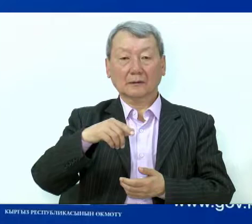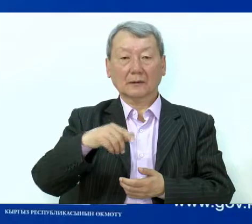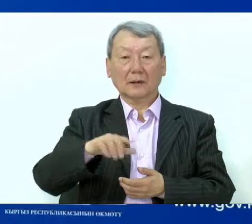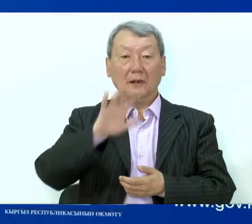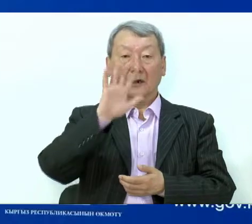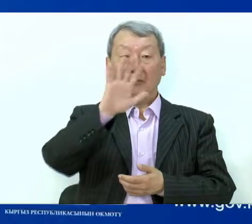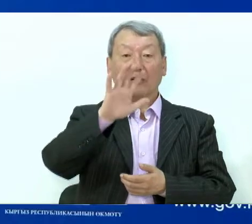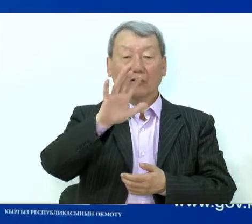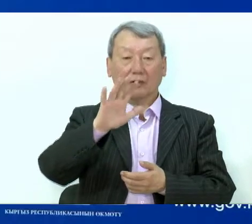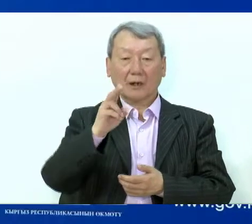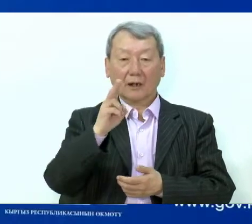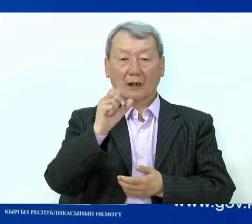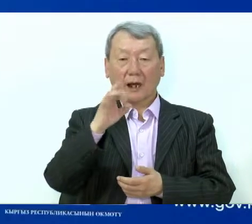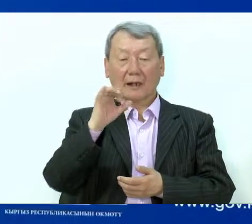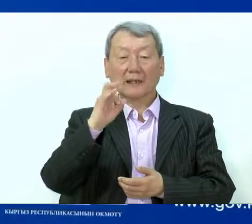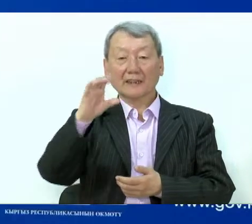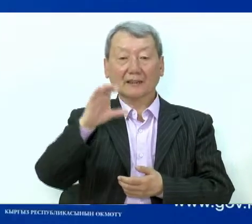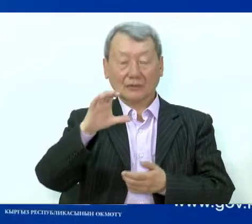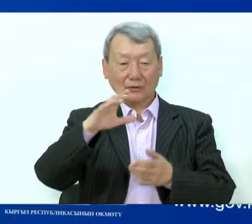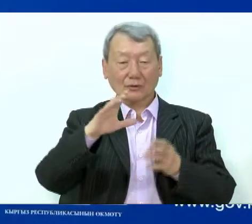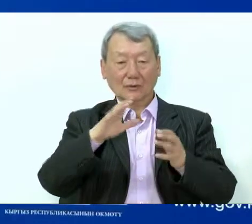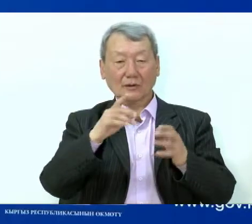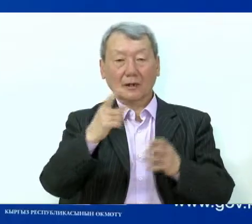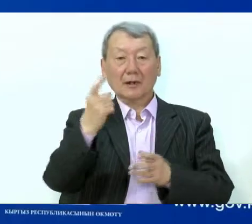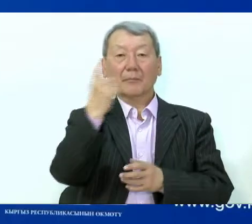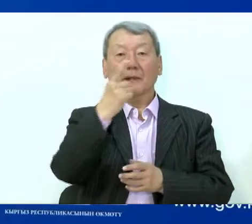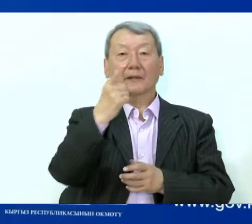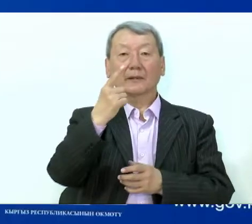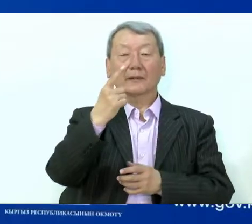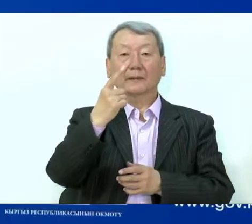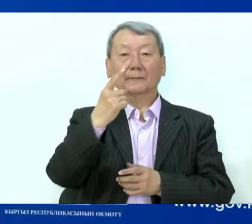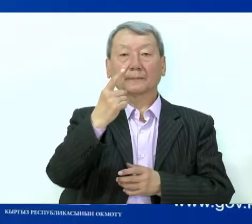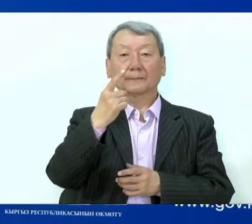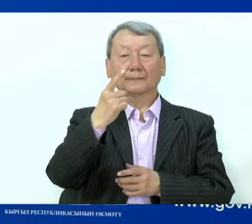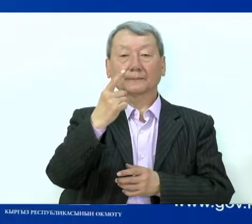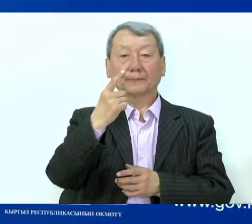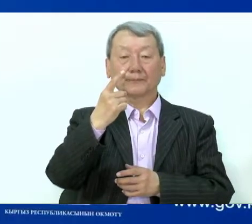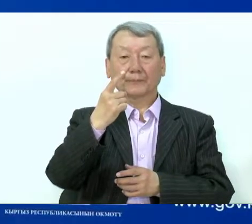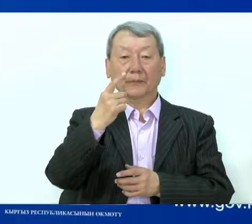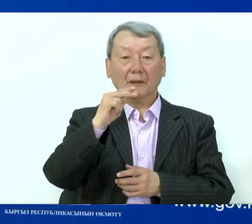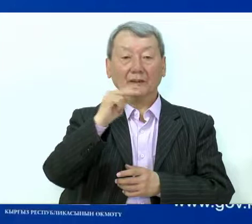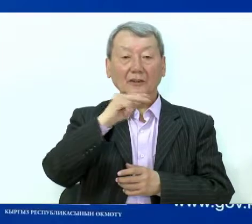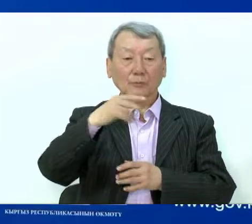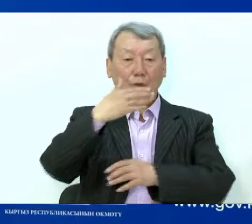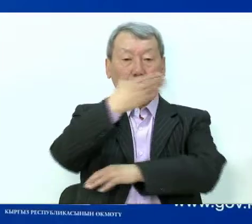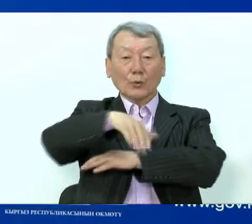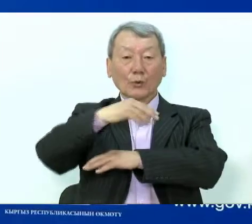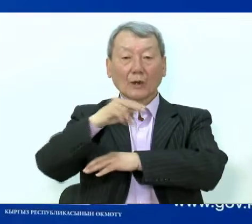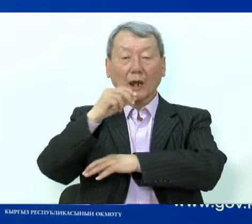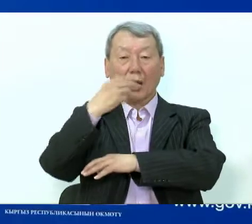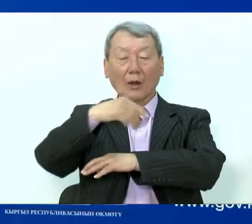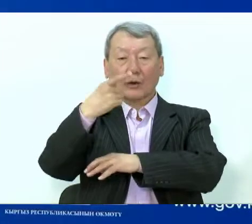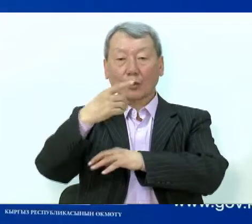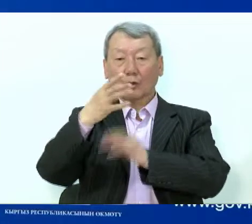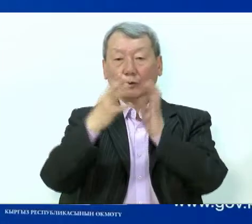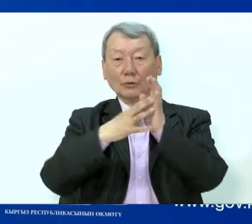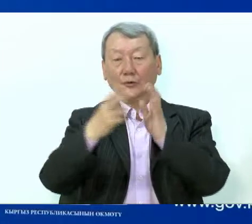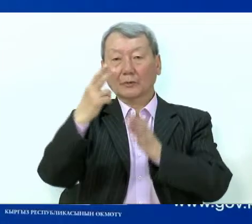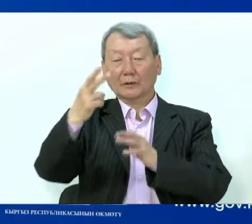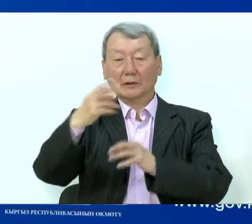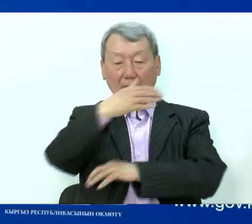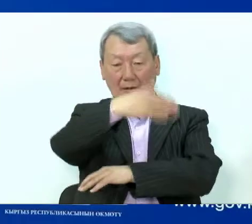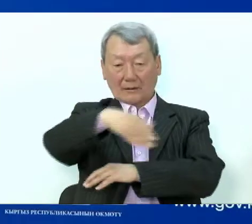5 обсервация жайгаштырган. Бул биринчи Чыңгыз Айтматов проспектисинде номер 93